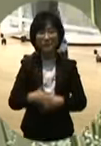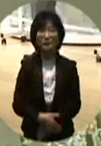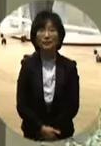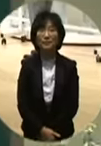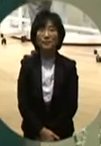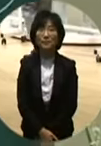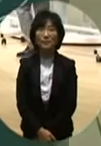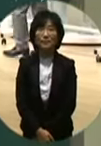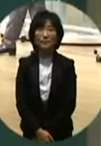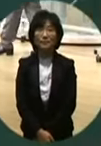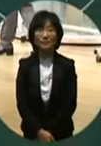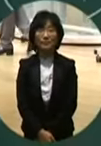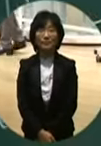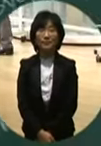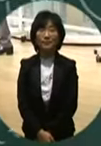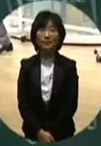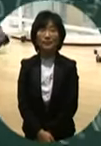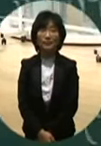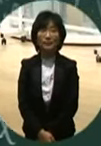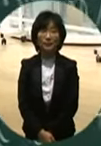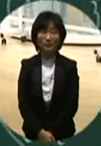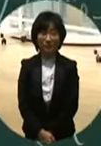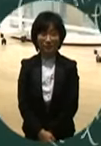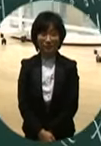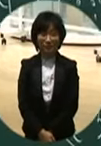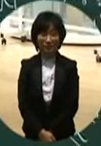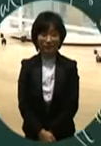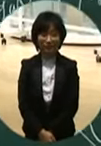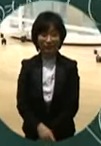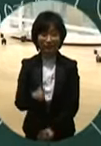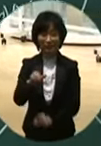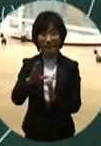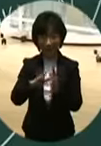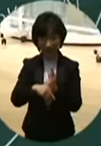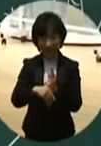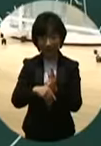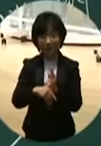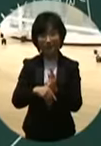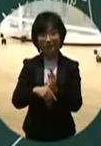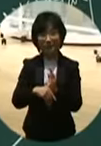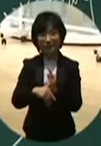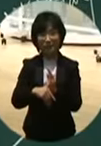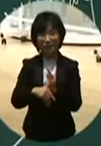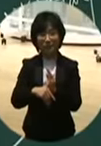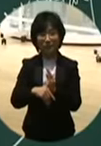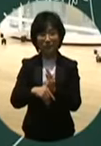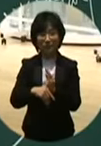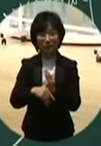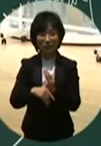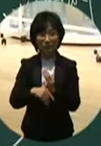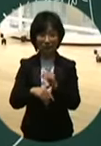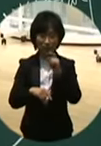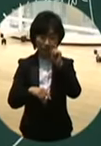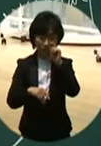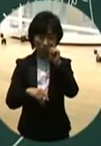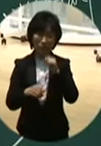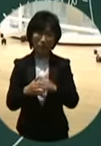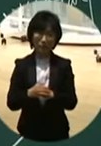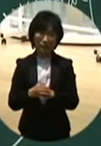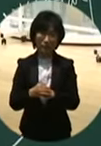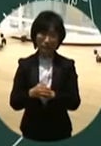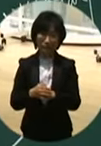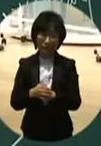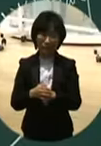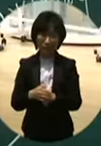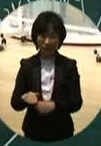the greatest answer. 그때 제게 오는 게 있어요. And there was an impression that I got then. 우리도 그런데. It's the same for us too. 여러분